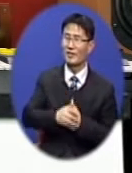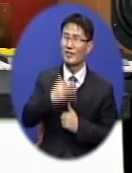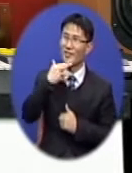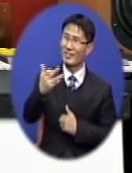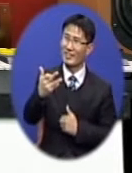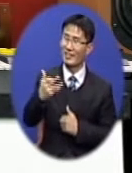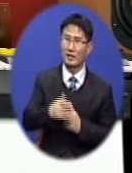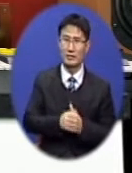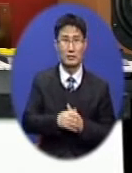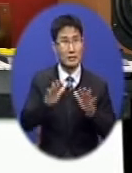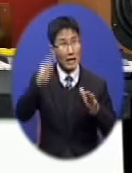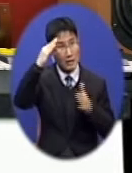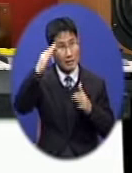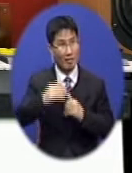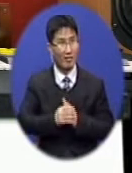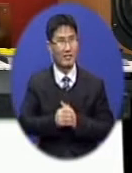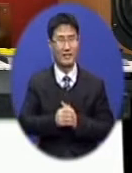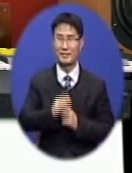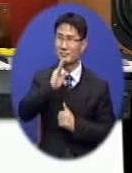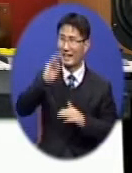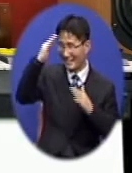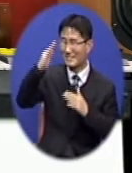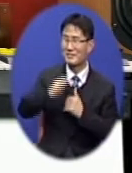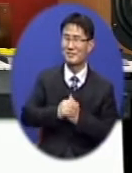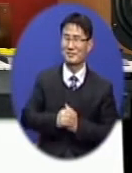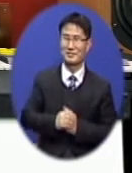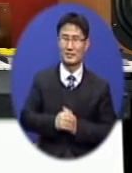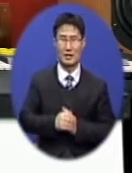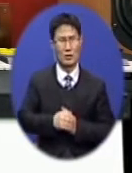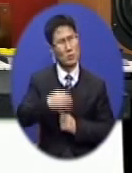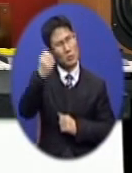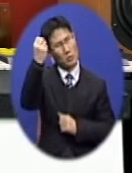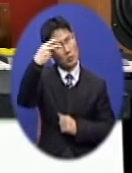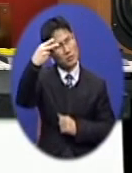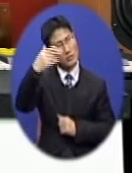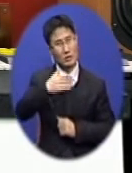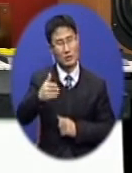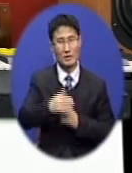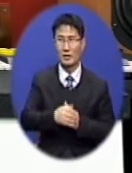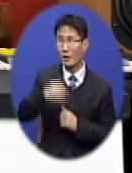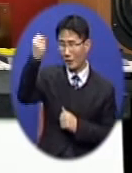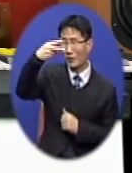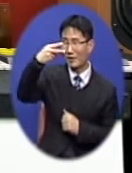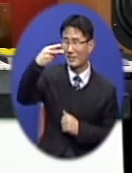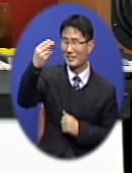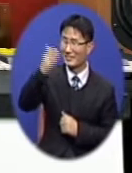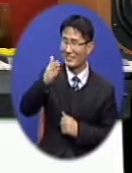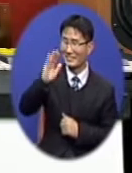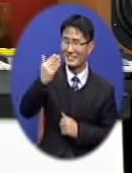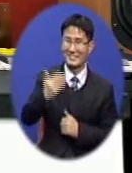18살이에요. 네. 우와. 그러면 지금 학생이세요? 네, 학생이에요. 고, 고2 정도 되겠죠? 네, 네. 고2 정도 됐어요.